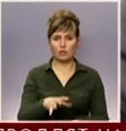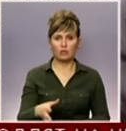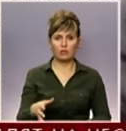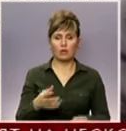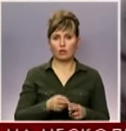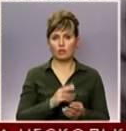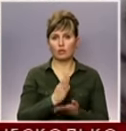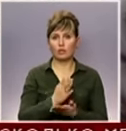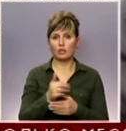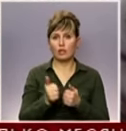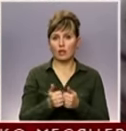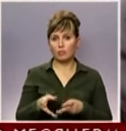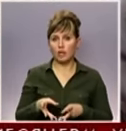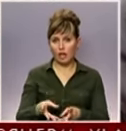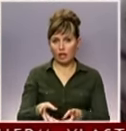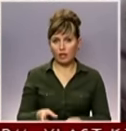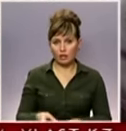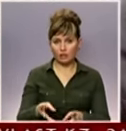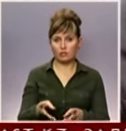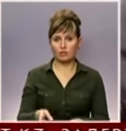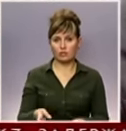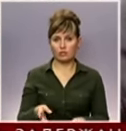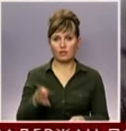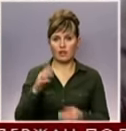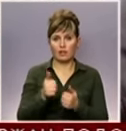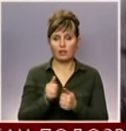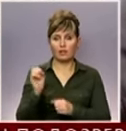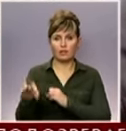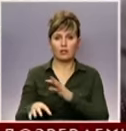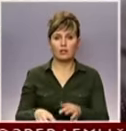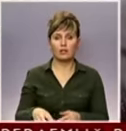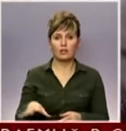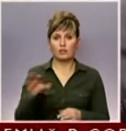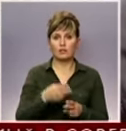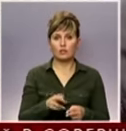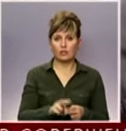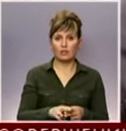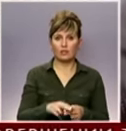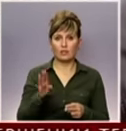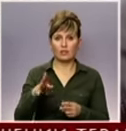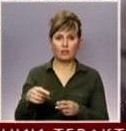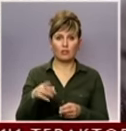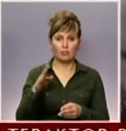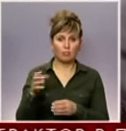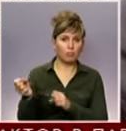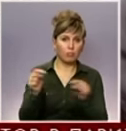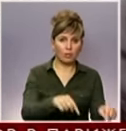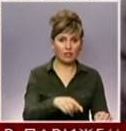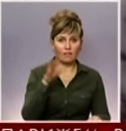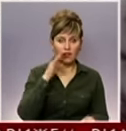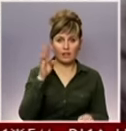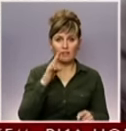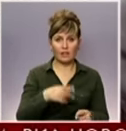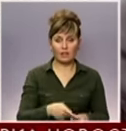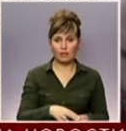который находится рядом с речкой. И сталыми водами все эти стоки с помойки попадают в реку. А это